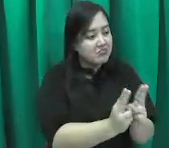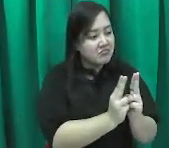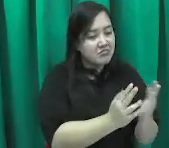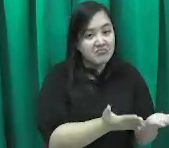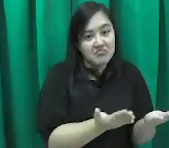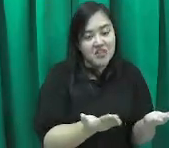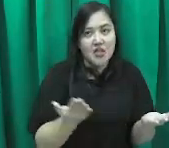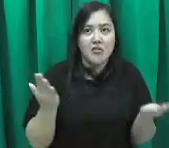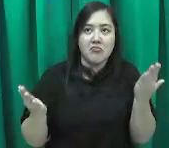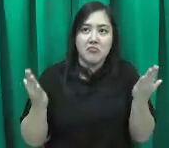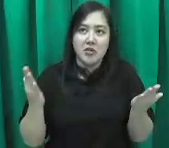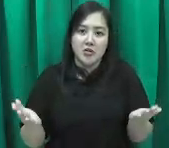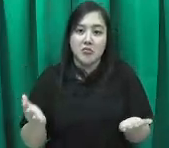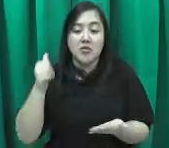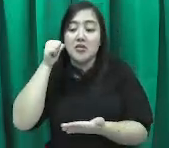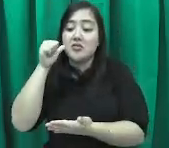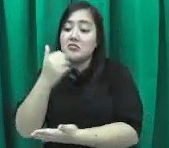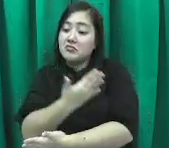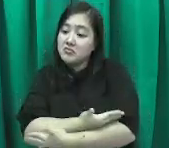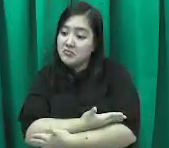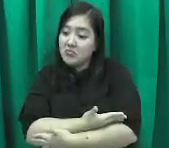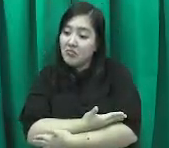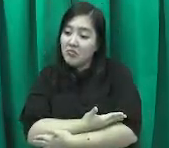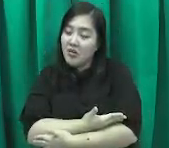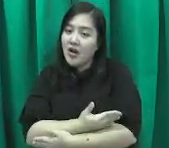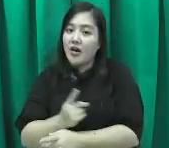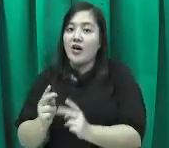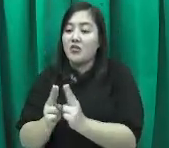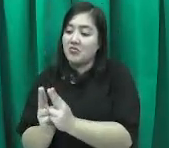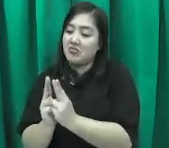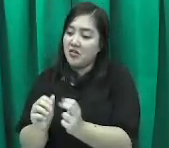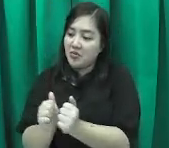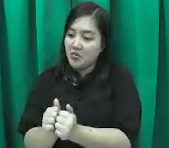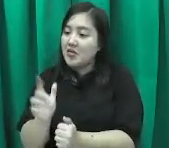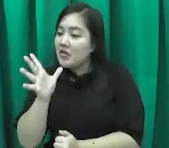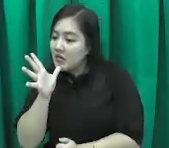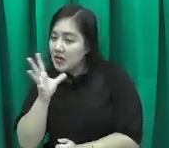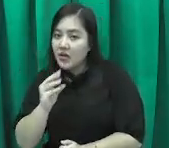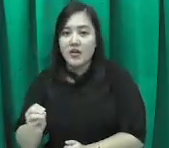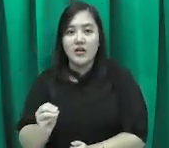sa tatay, meron talagang kaguluhan doon. Yes, sir. Mas lalo na pagka